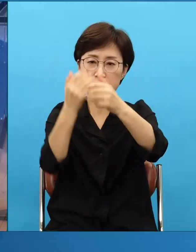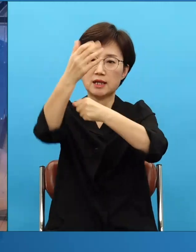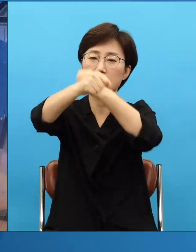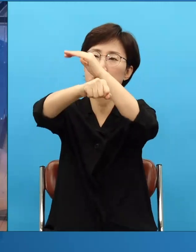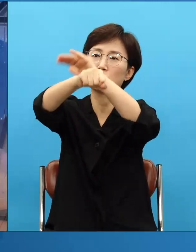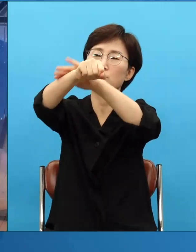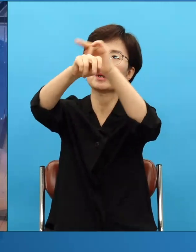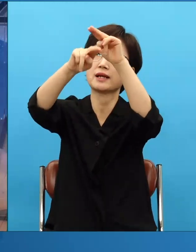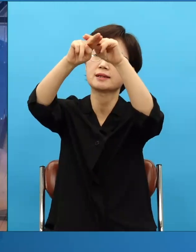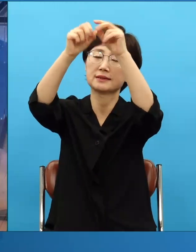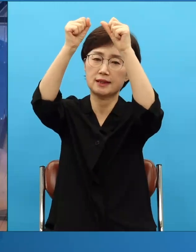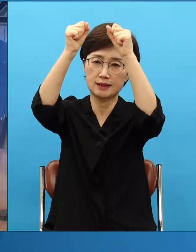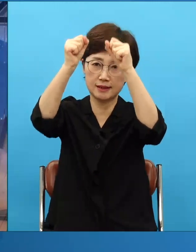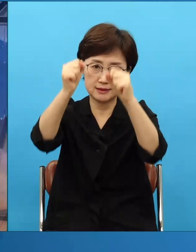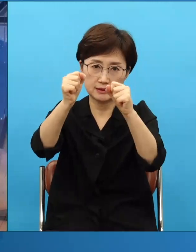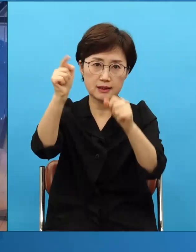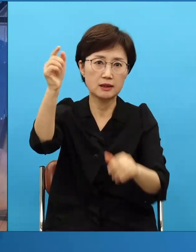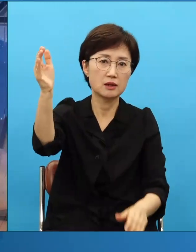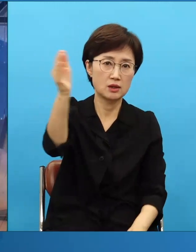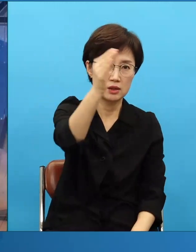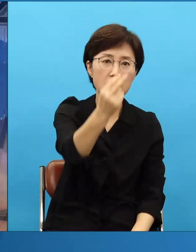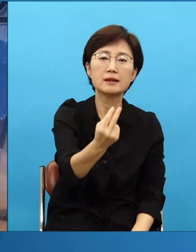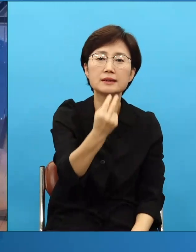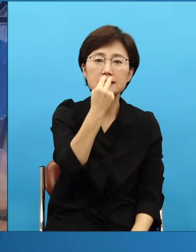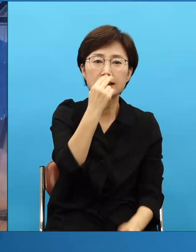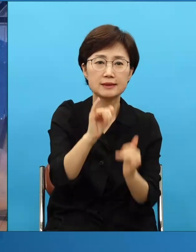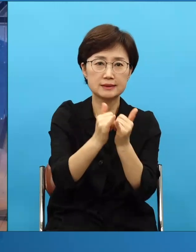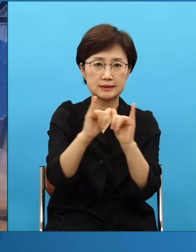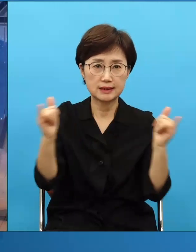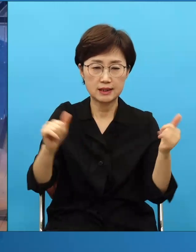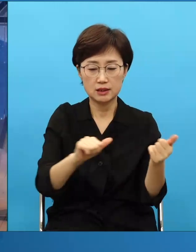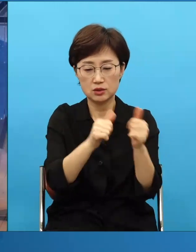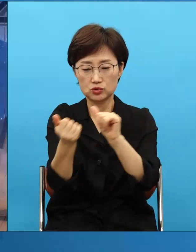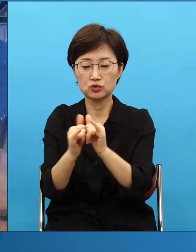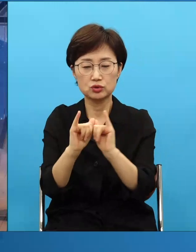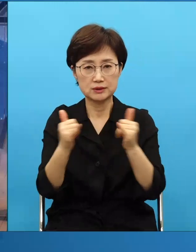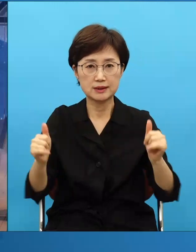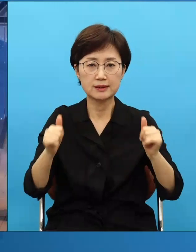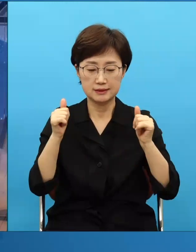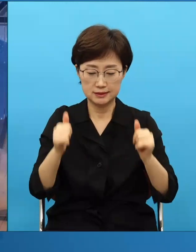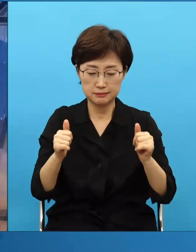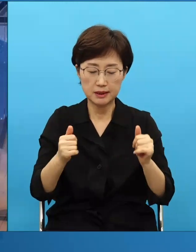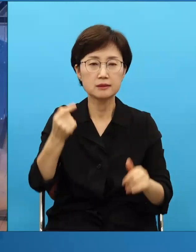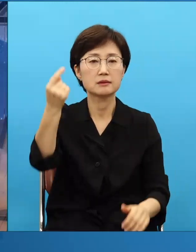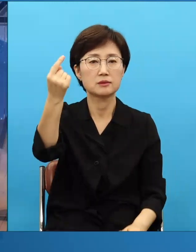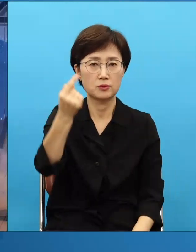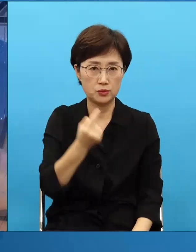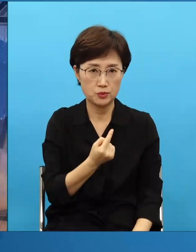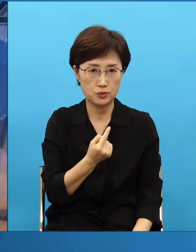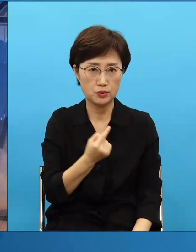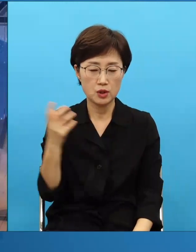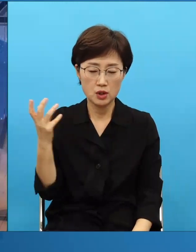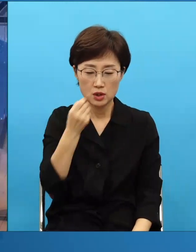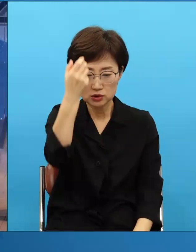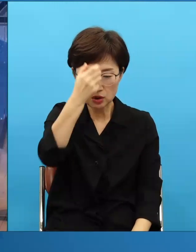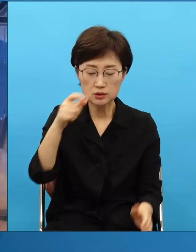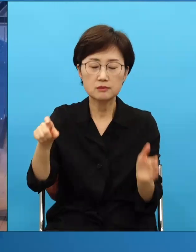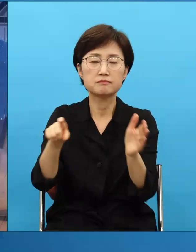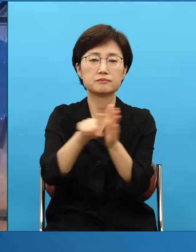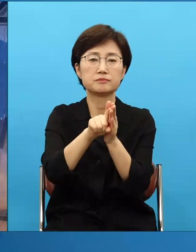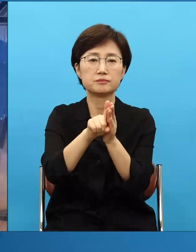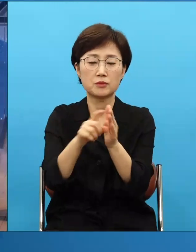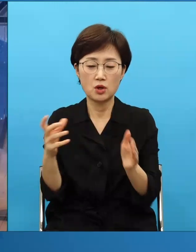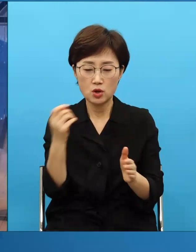오사 전능하신 하나님 편안히 계시다가 저에서 산자와 죽은 자를 심판하러 오시리라.